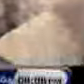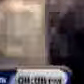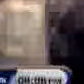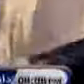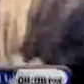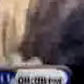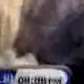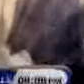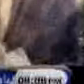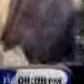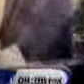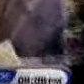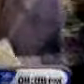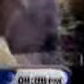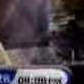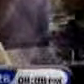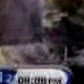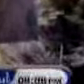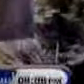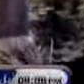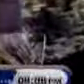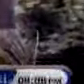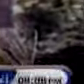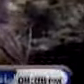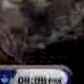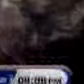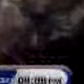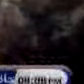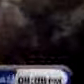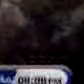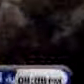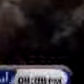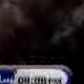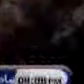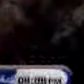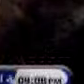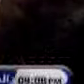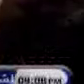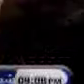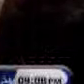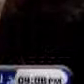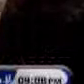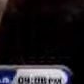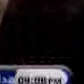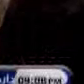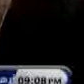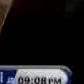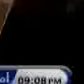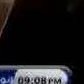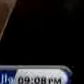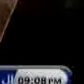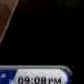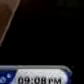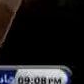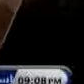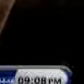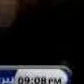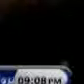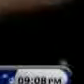بلوتك، الغنوة مش هتموتك انما كتم الغنى هو اللي